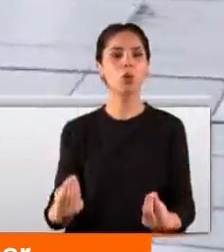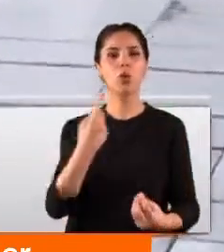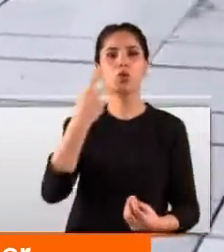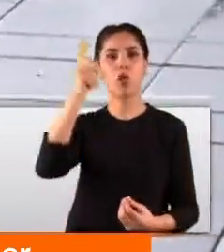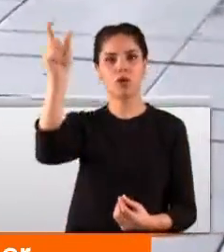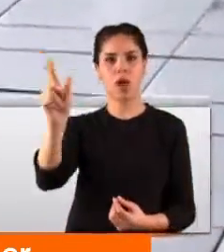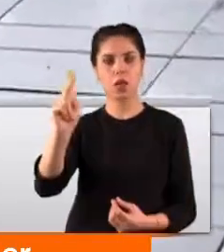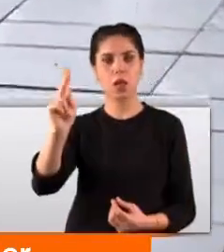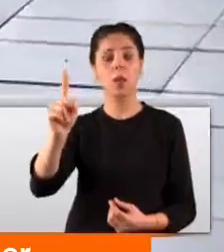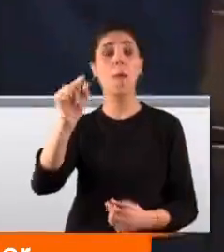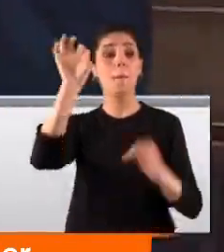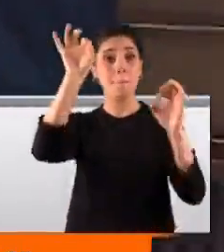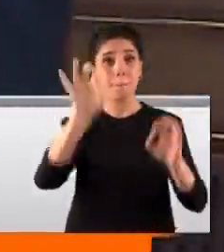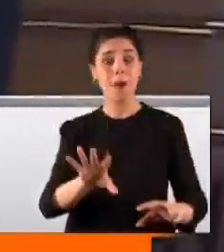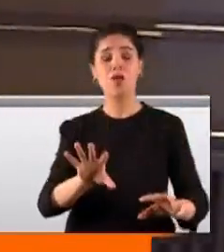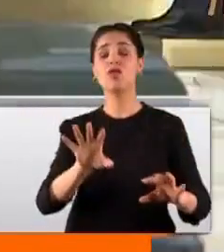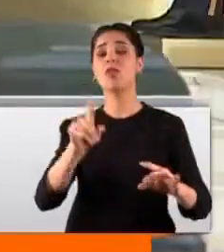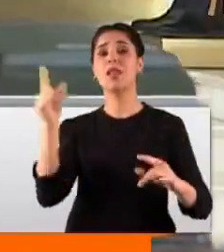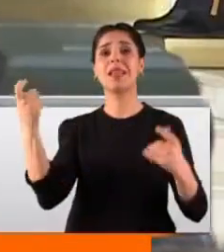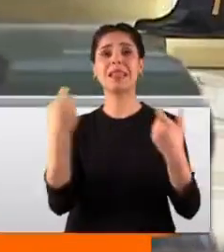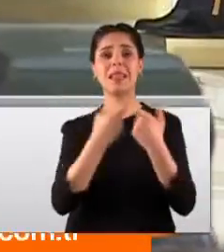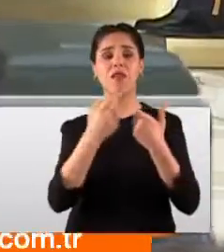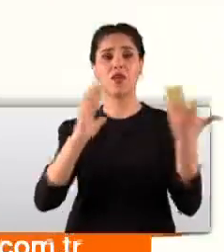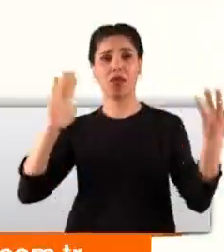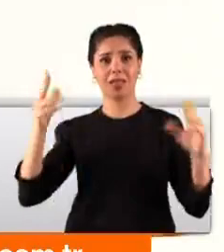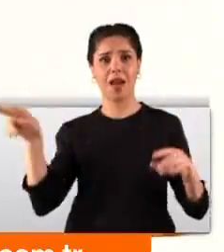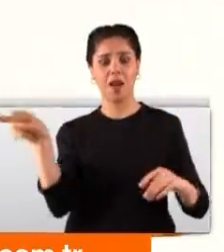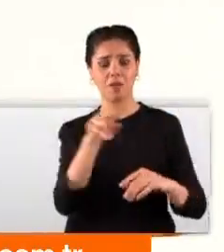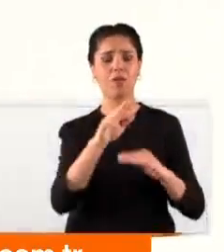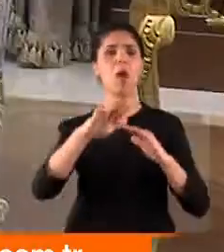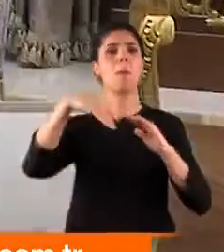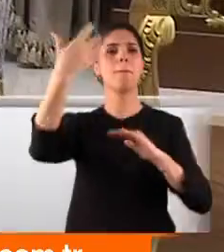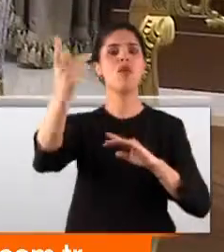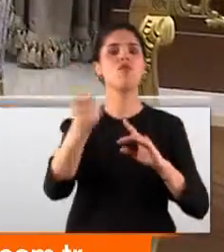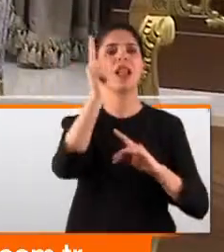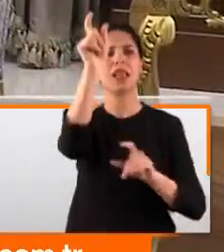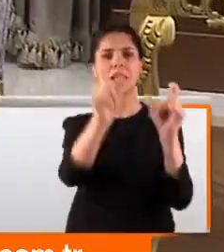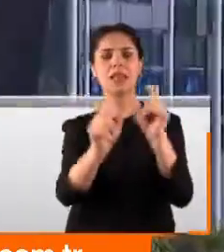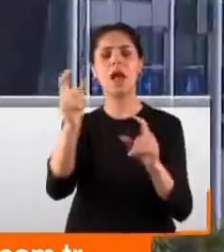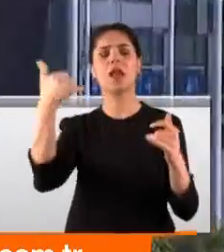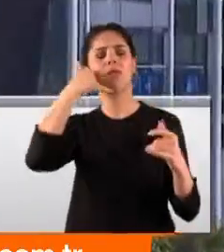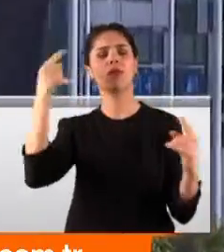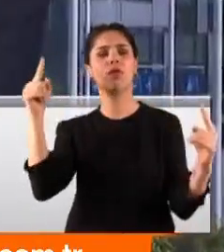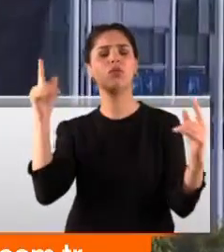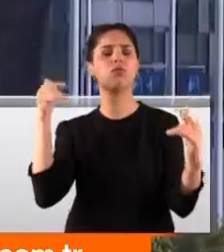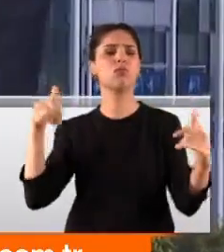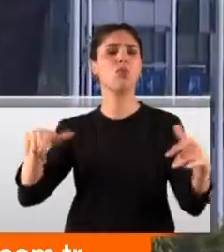Erdoğan başta savaşan taraflar olmak üzere onlarca liderle hem telefon diplomasisi yürüttü hem yüz yüze görüştü.